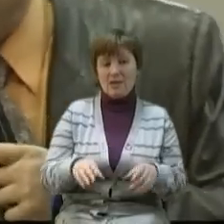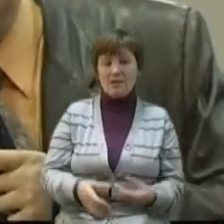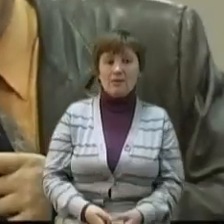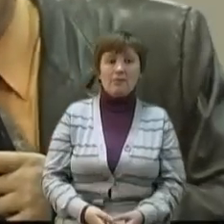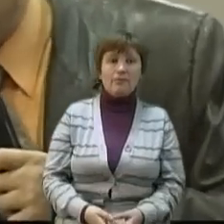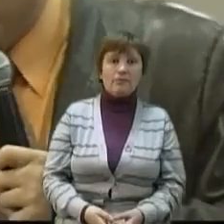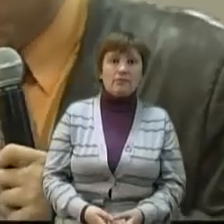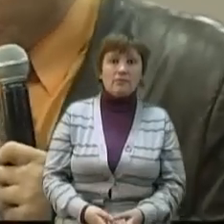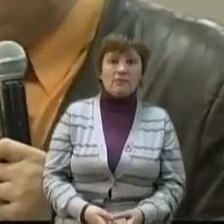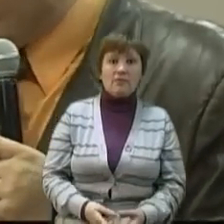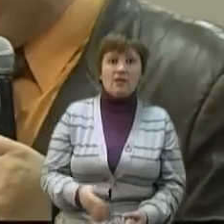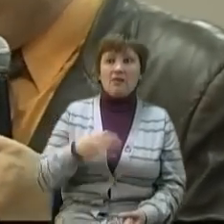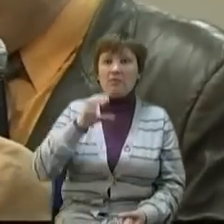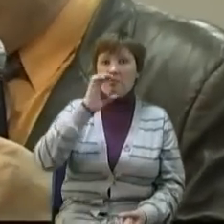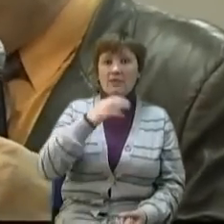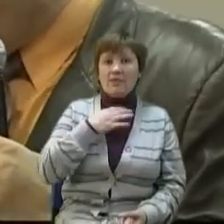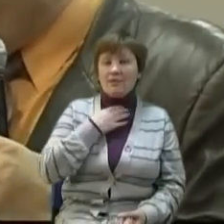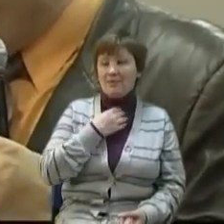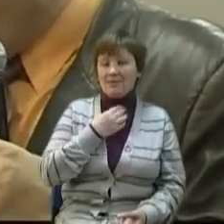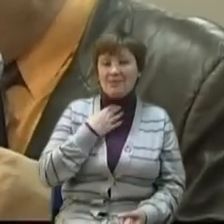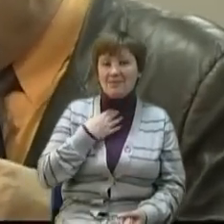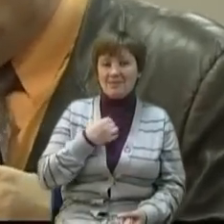Мне даже попить захотелось.